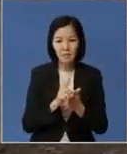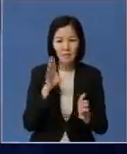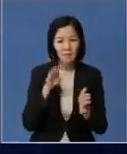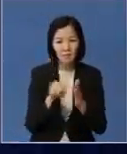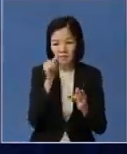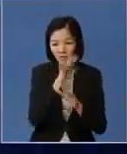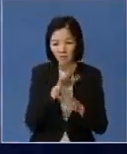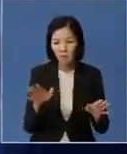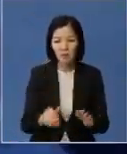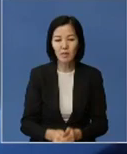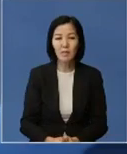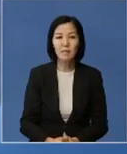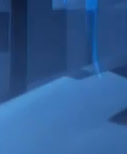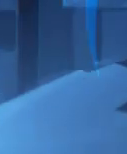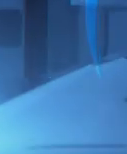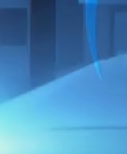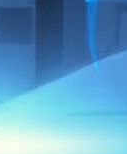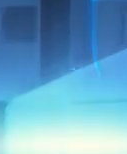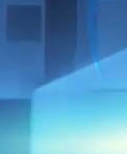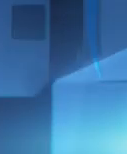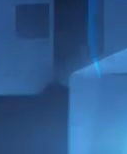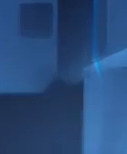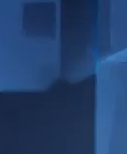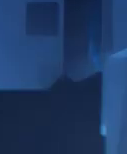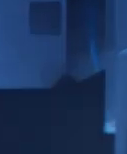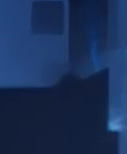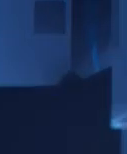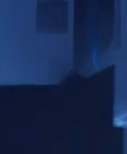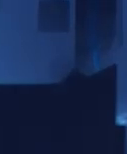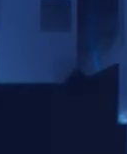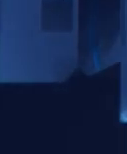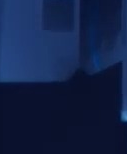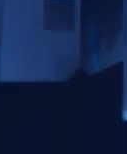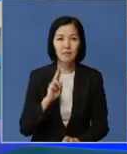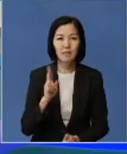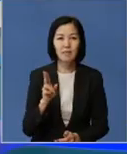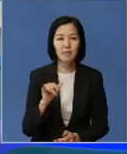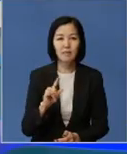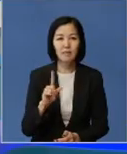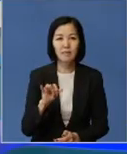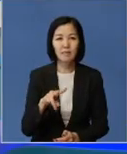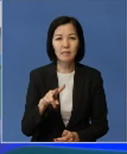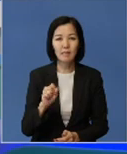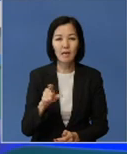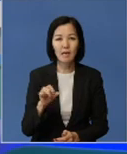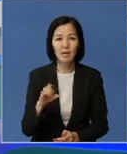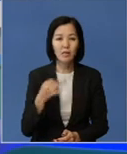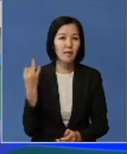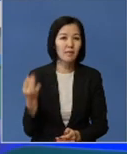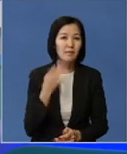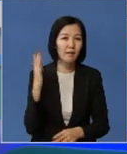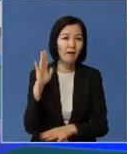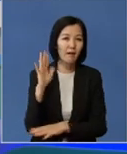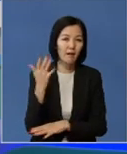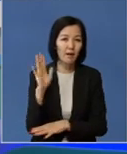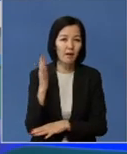қысқа қайырды. Қамшат Мұхамеджан, Жасұлан Шымкенже, Жетісу арнасы, Талдықорған. Қызыл ағаштағы қызық ағаш, жемісі